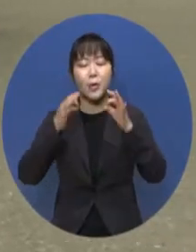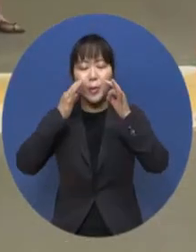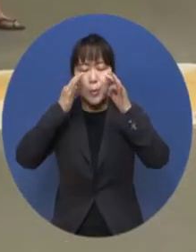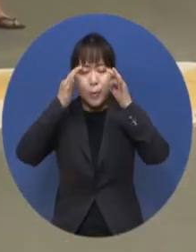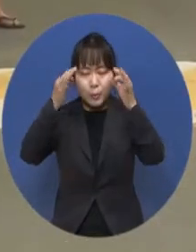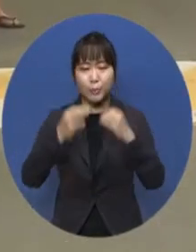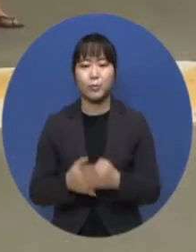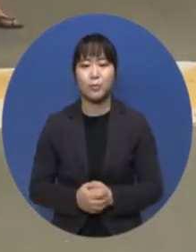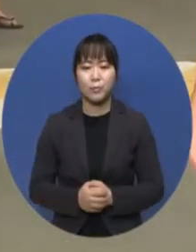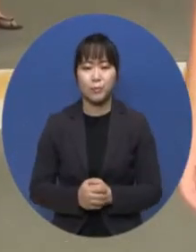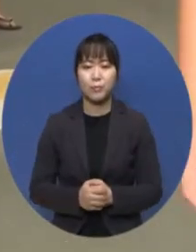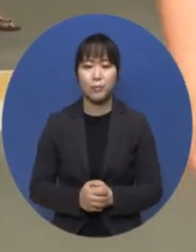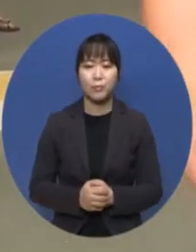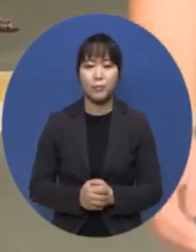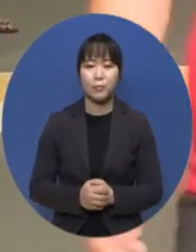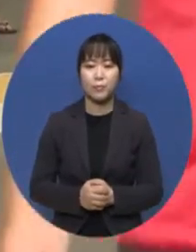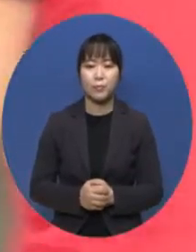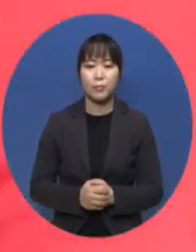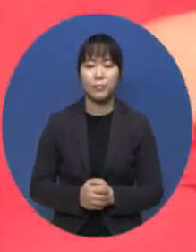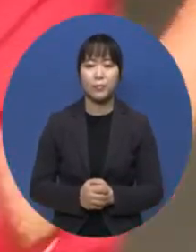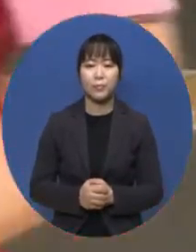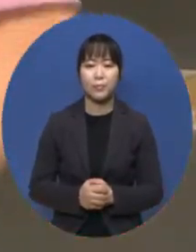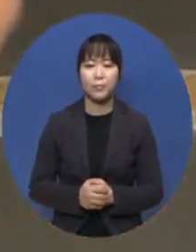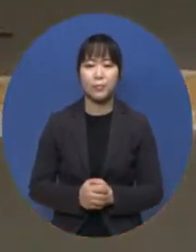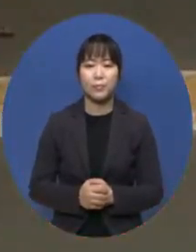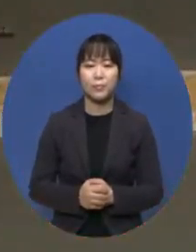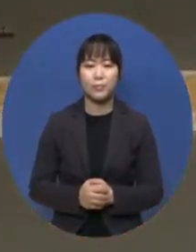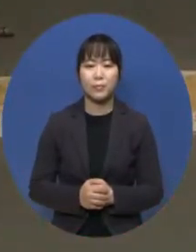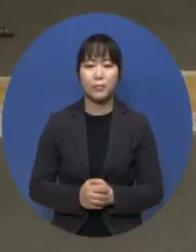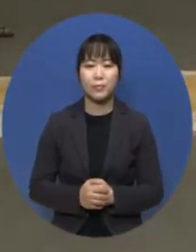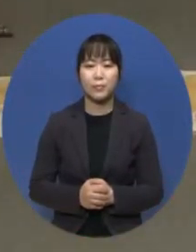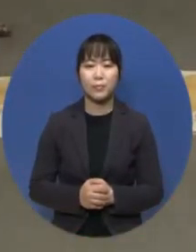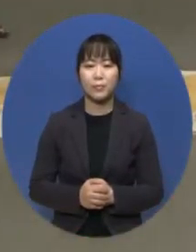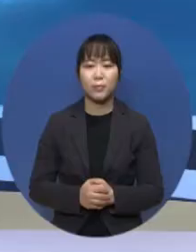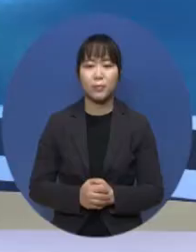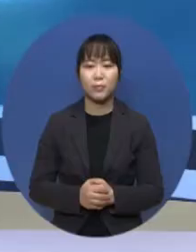기울였습니다. 복지TV 뉴스 김명진입니다.